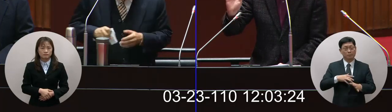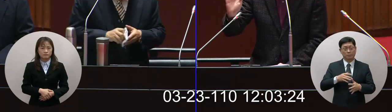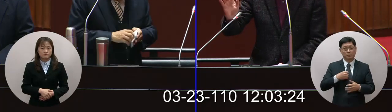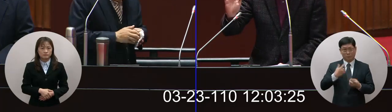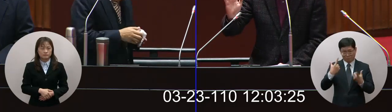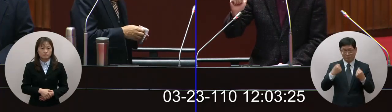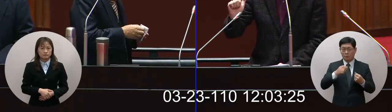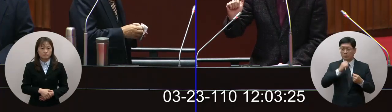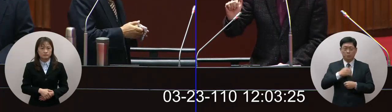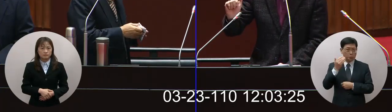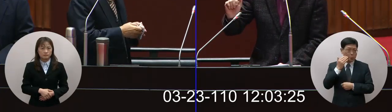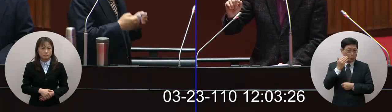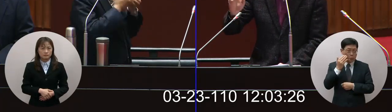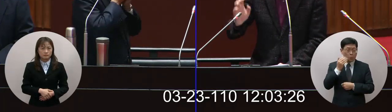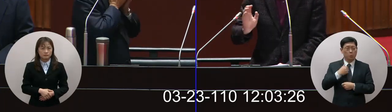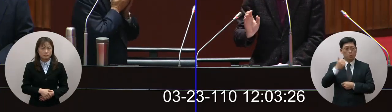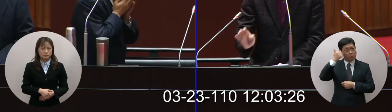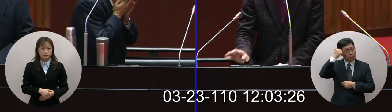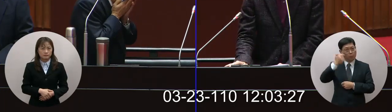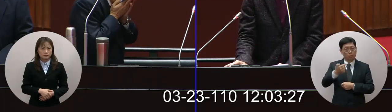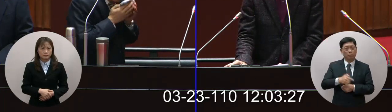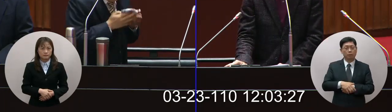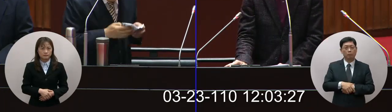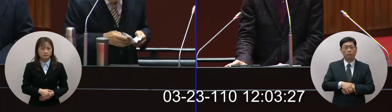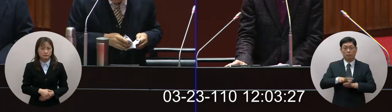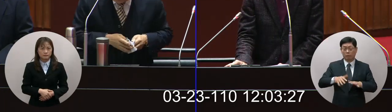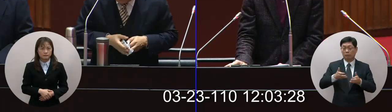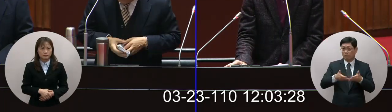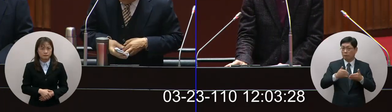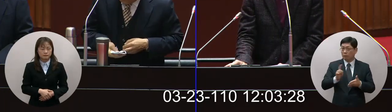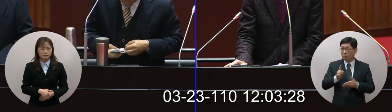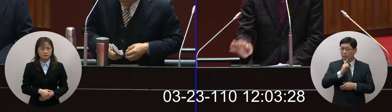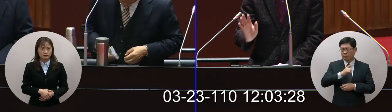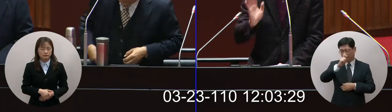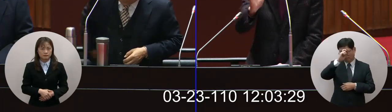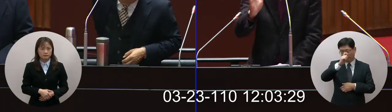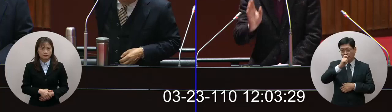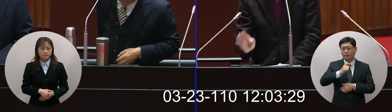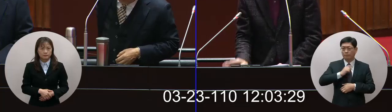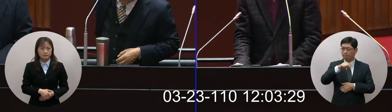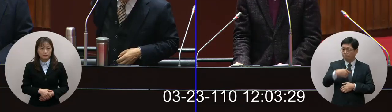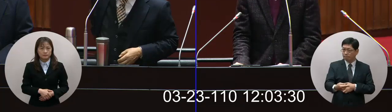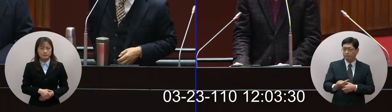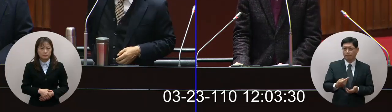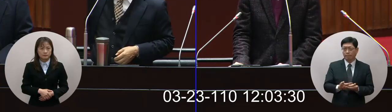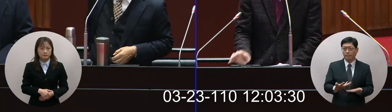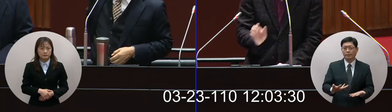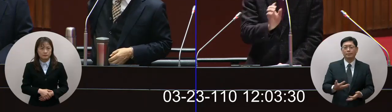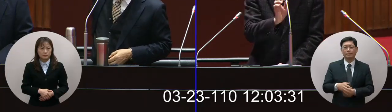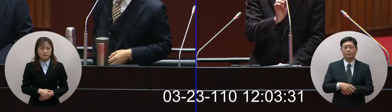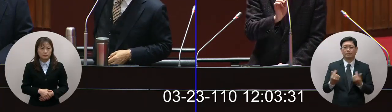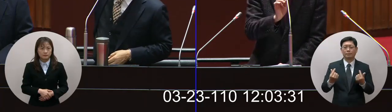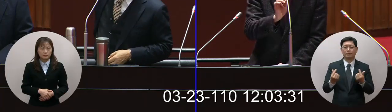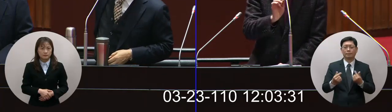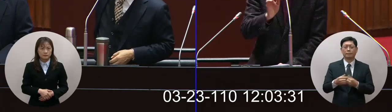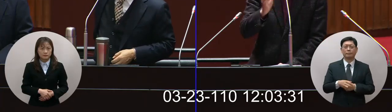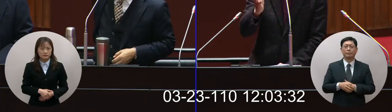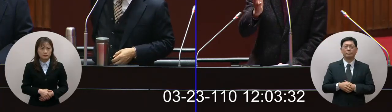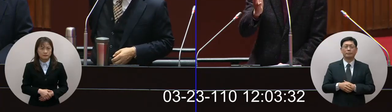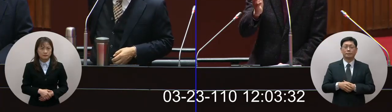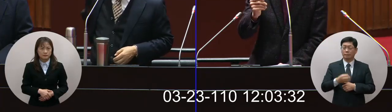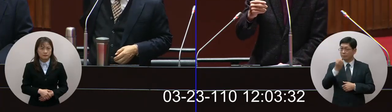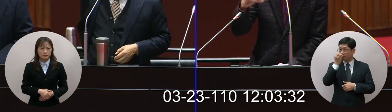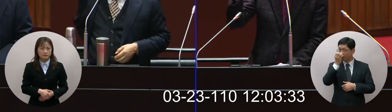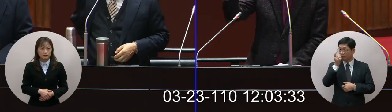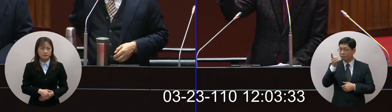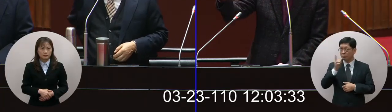是知福惜福感恩的，但是最重要的是期盼说，那下一步怎么走？比如说香